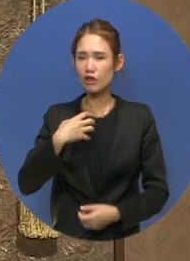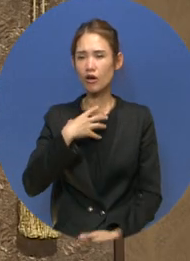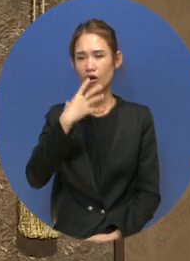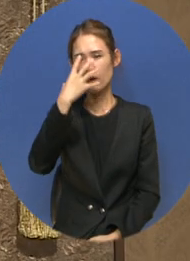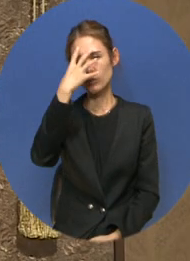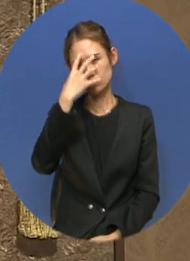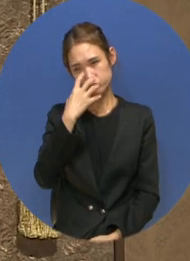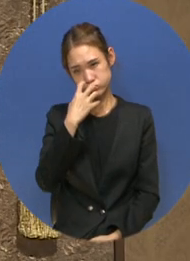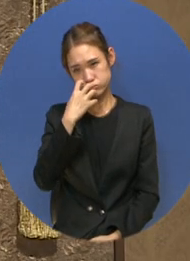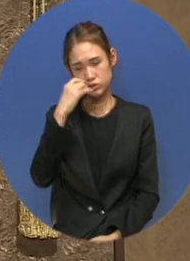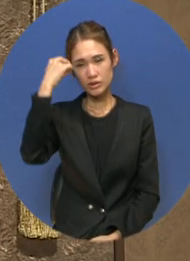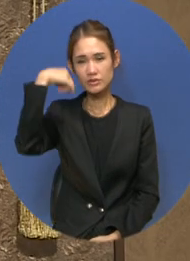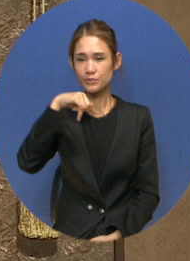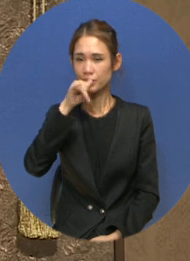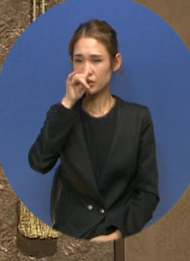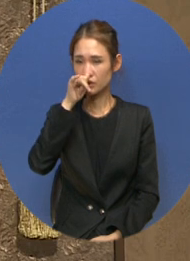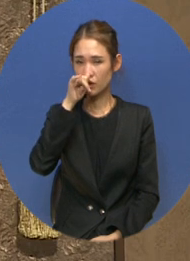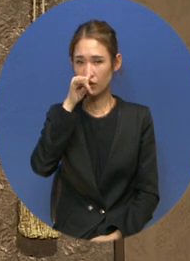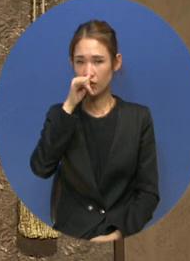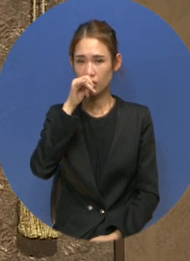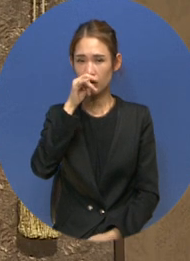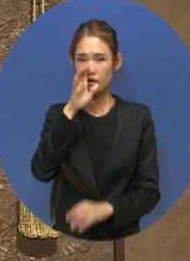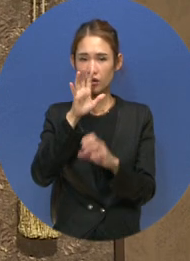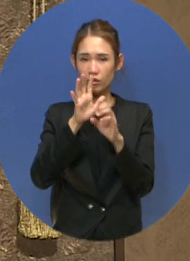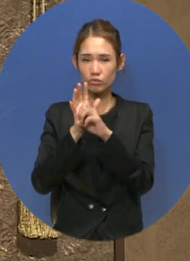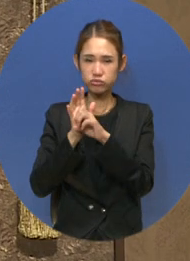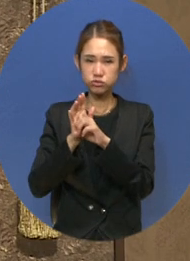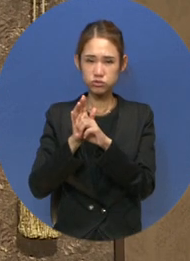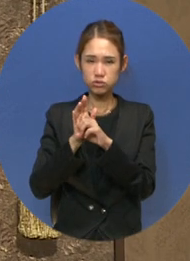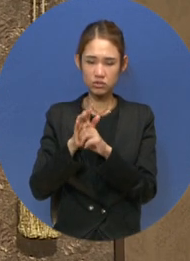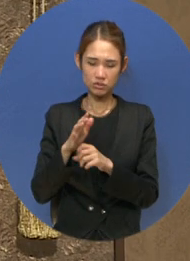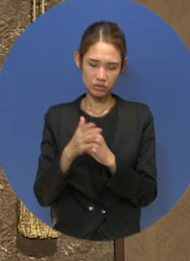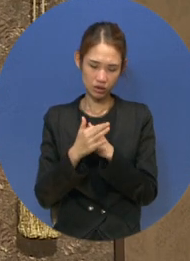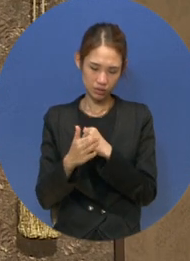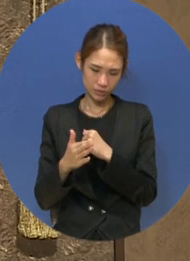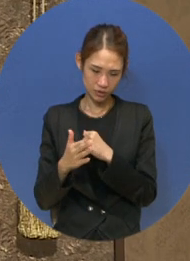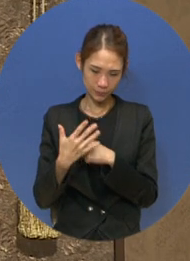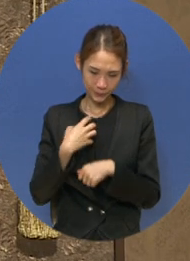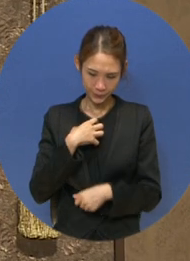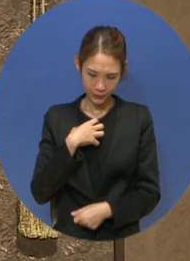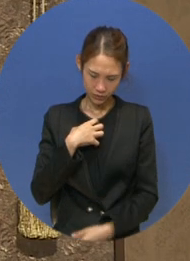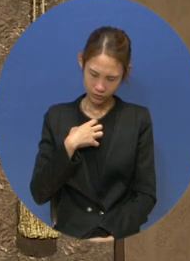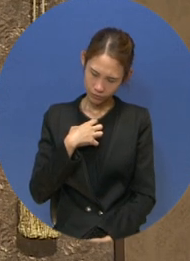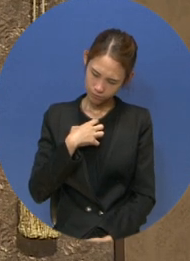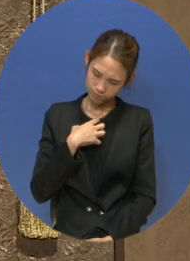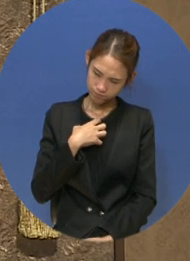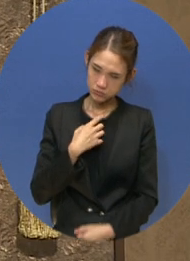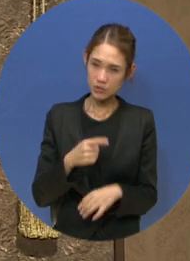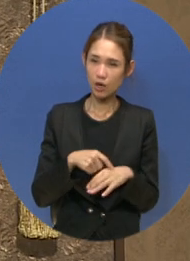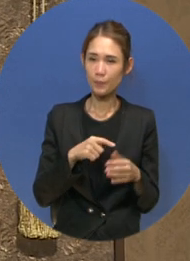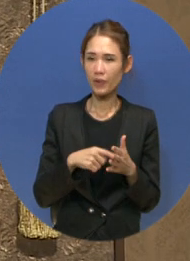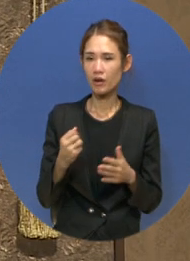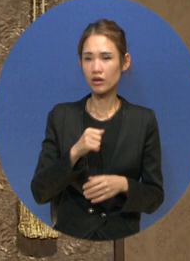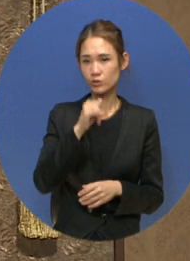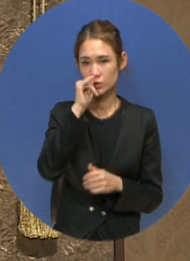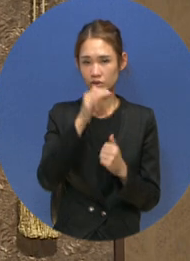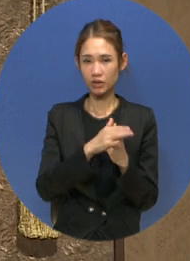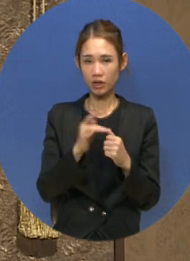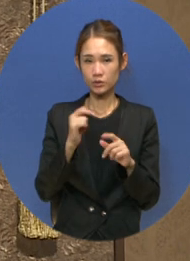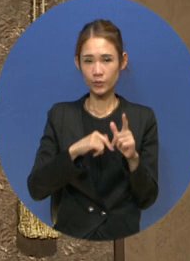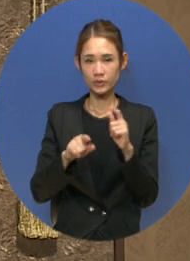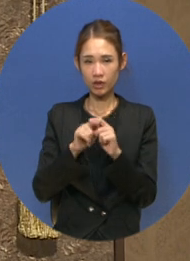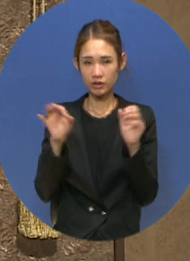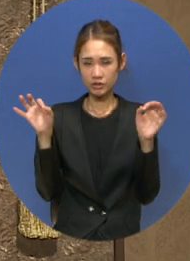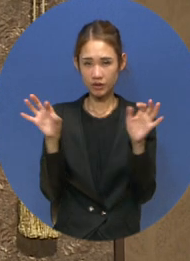같아요. 전 국민이 코로나 블루에 의해서 굉장히 우울한 마음을 갖고 있는데 이러한 마음을 좀 더